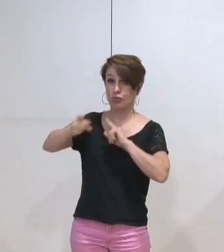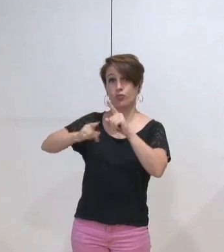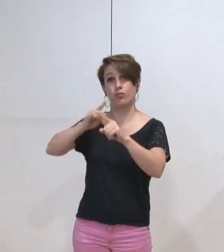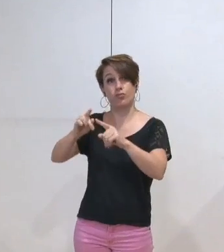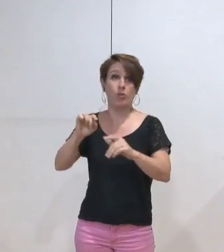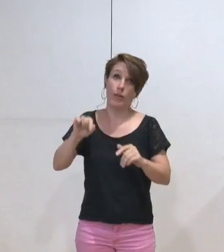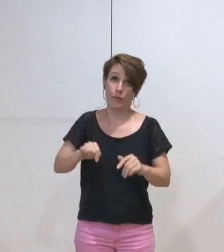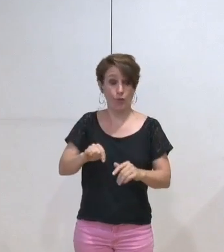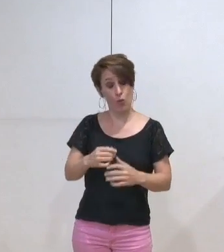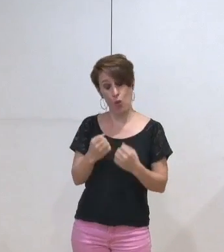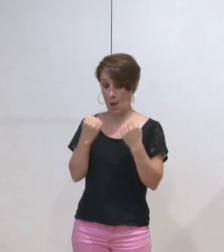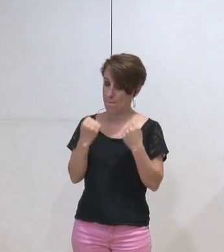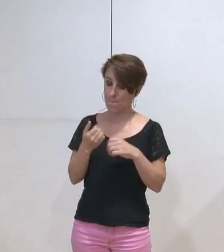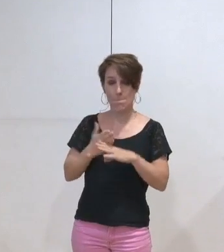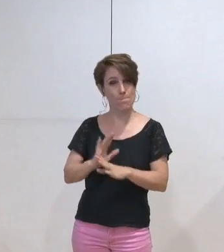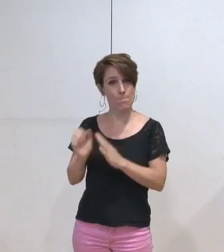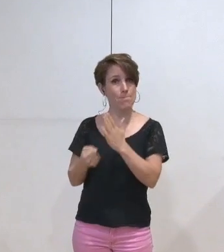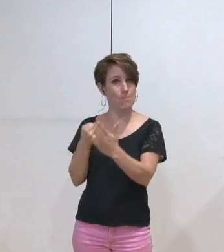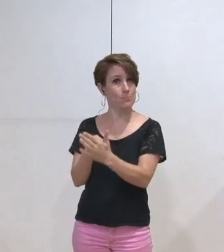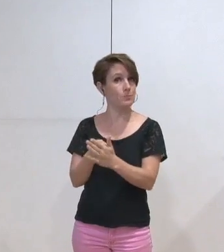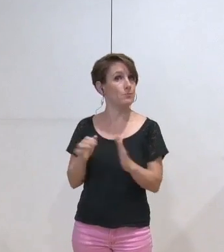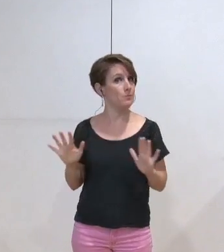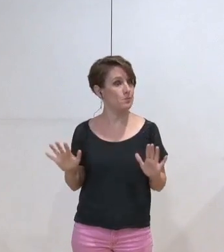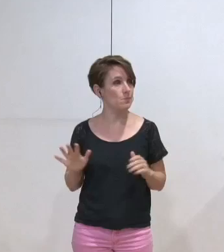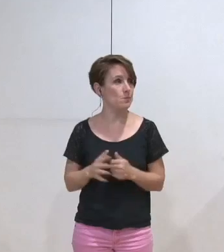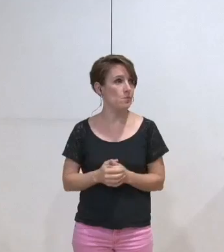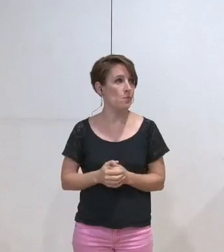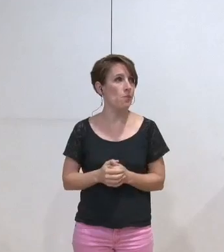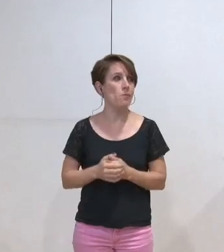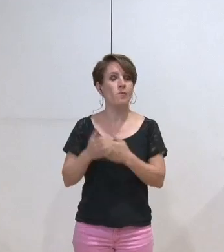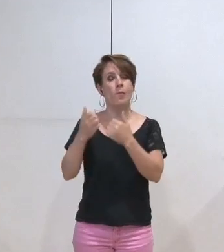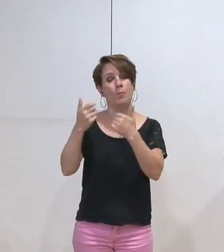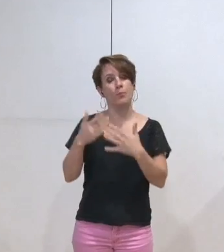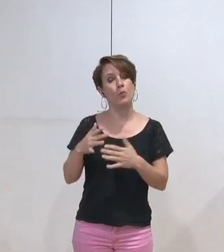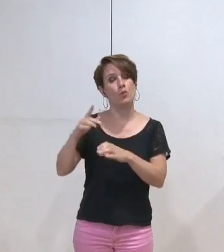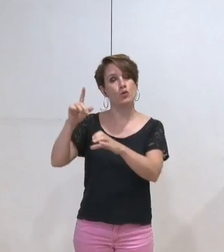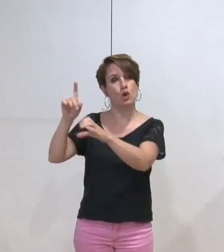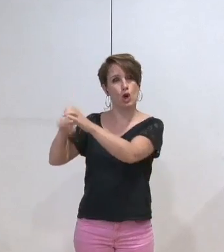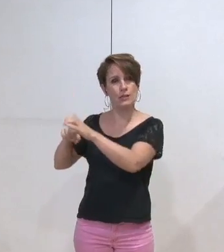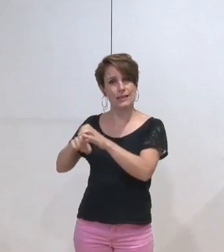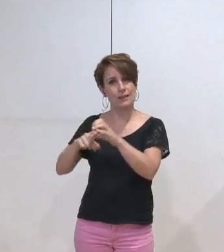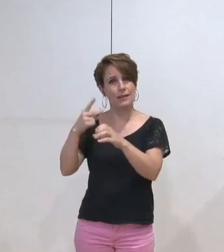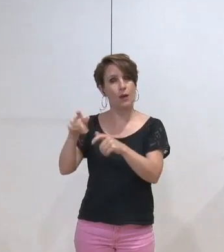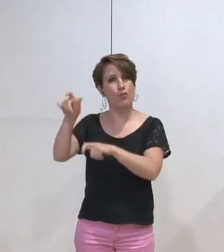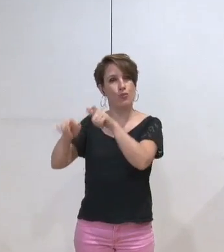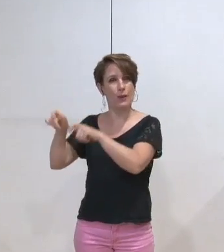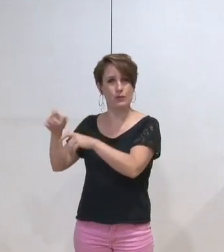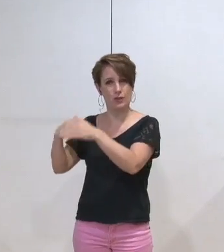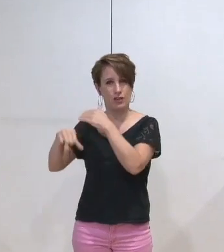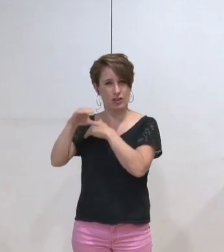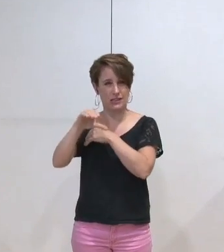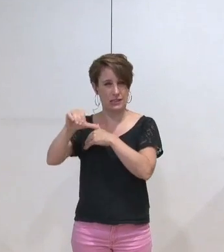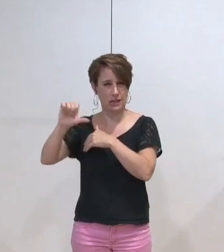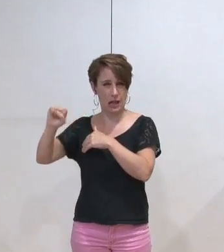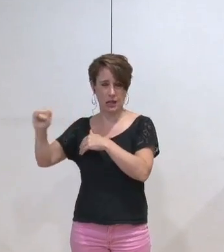en mes alors que on a constaté que plusieurs syndicats de personnels du CCS font état d'un manque de personnel dans des